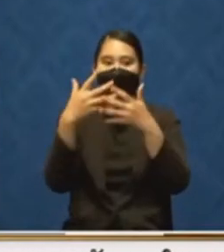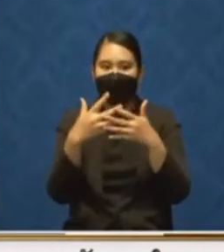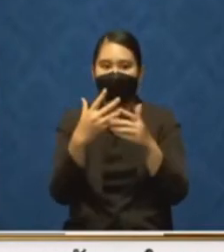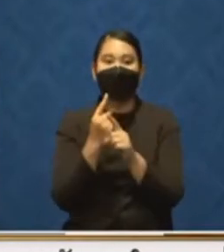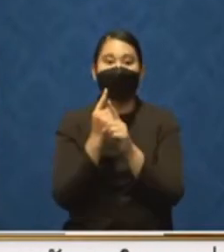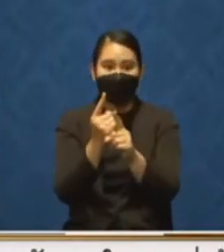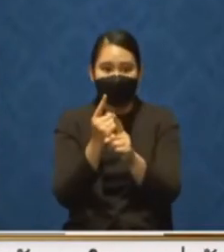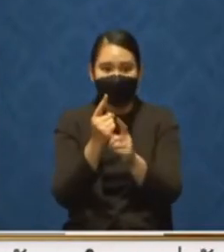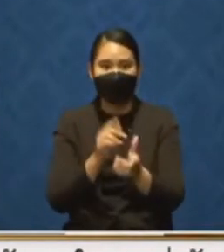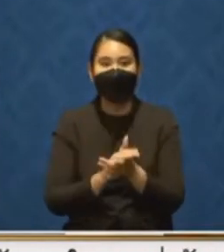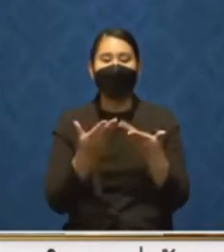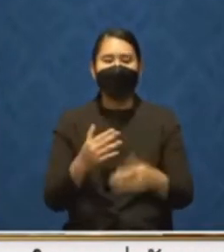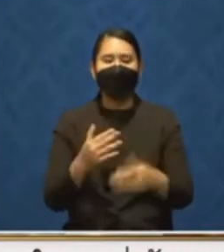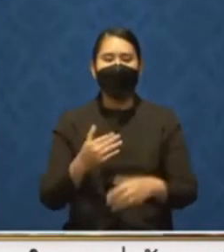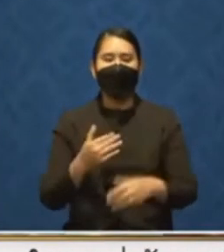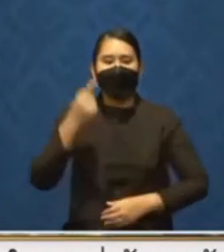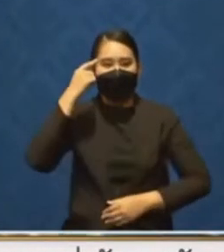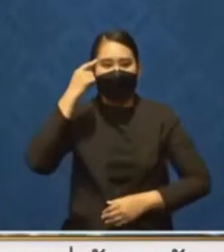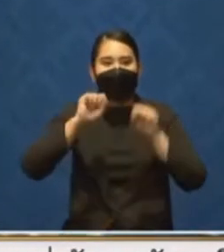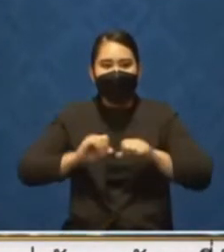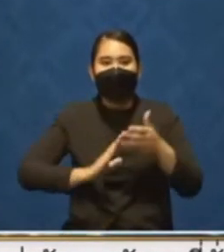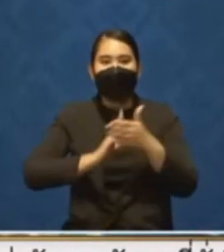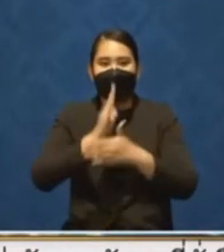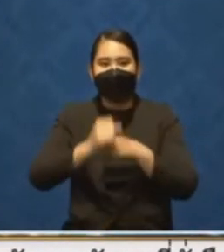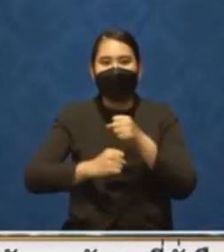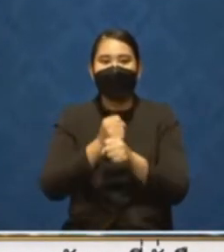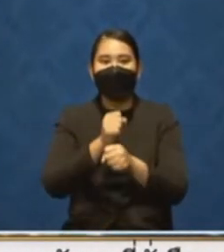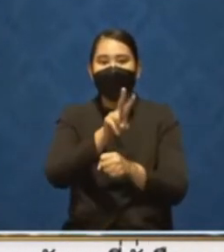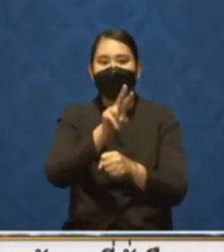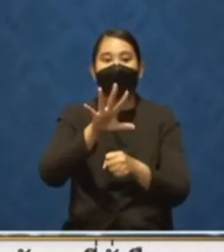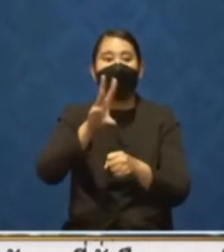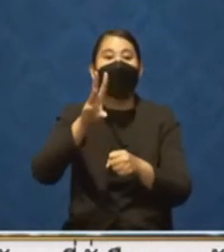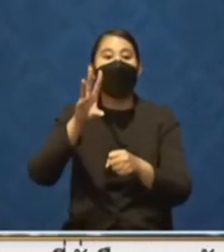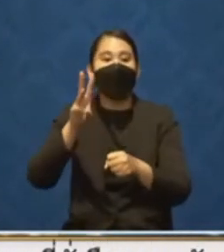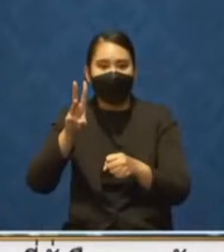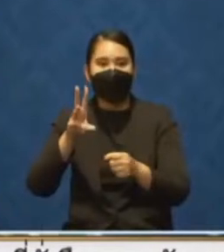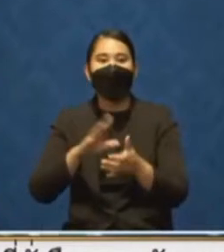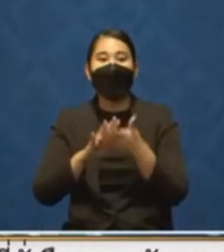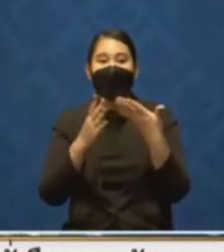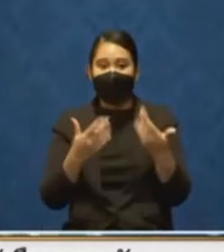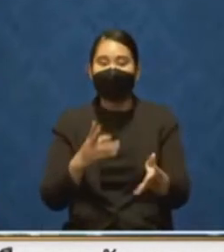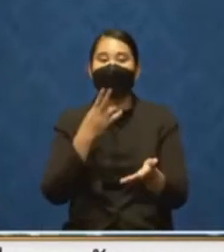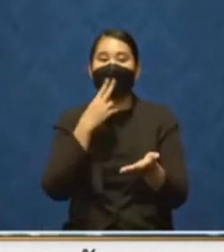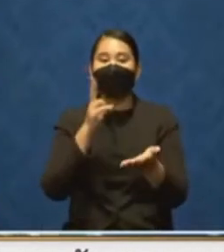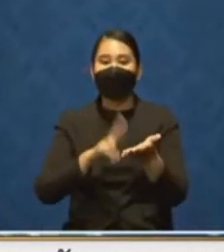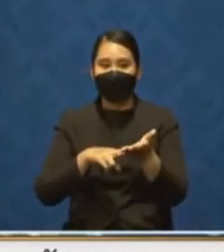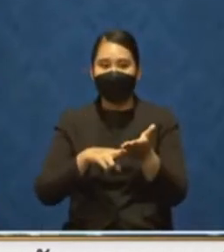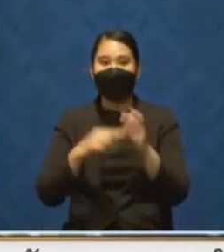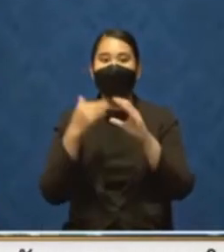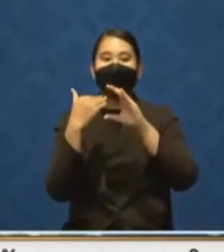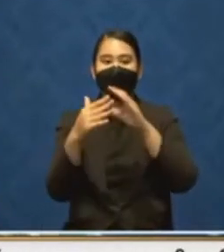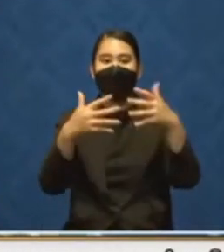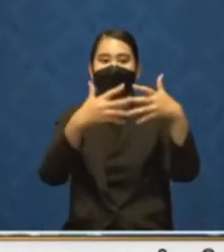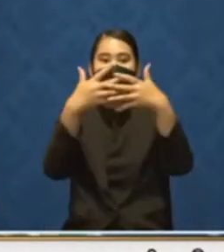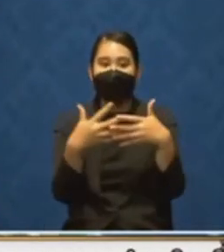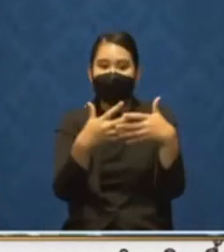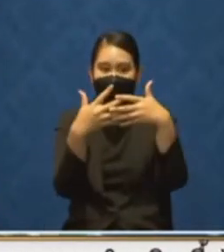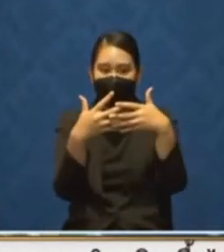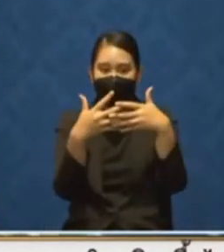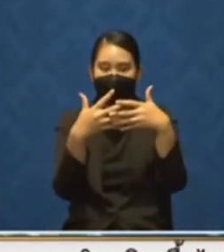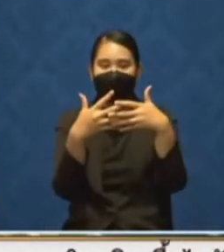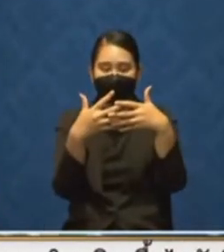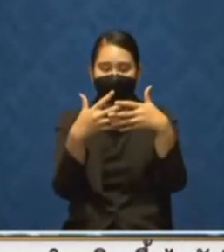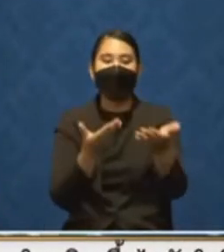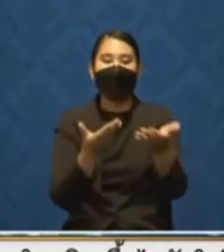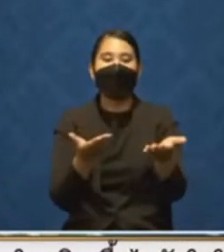คาดว่าจะผ่านทำเวลาในต้นปี 6 6นะเราก็จะได้แจ้งชมสือแจ้งความต้องการให้ตังค์สารัช LAนะครับพี่